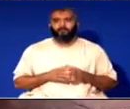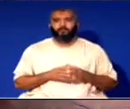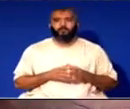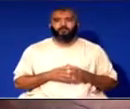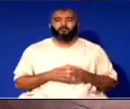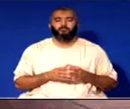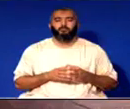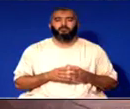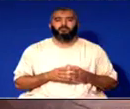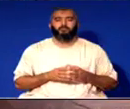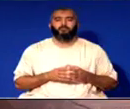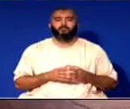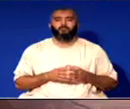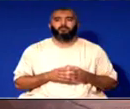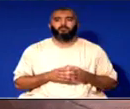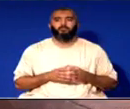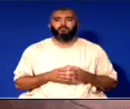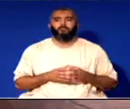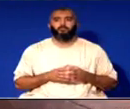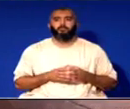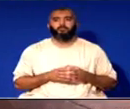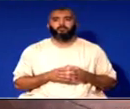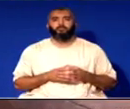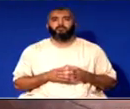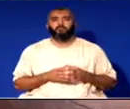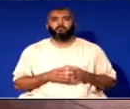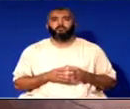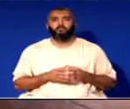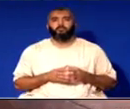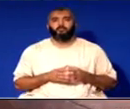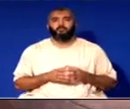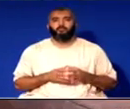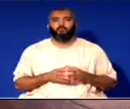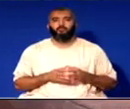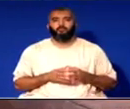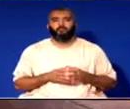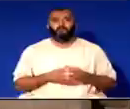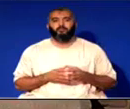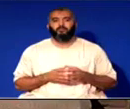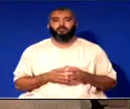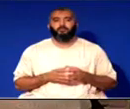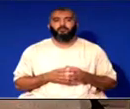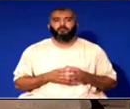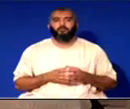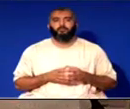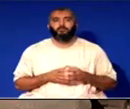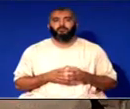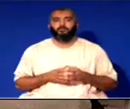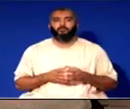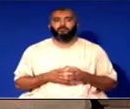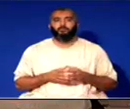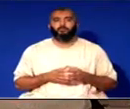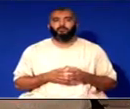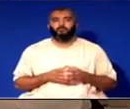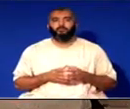بالضروره غير انت تعطيهم الاولى. فنقول لك انا واش نصح تمد له كيف راح تمد له تبعثهم له تبعثهم له نعم انا فاهم الامر والله